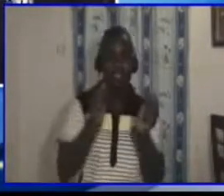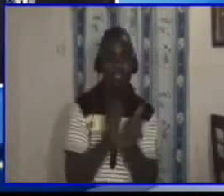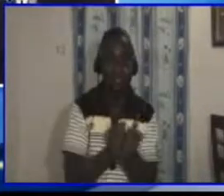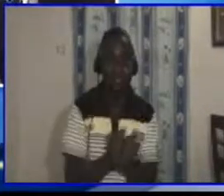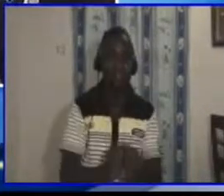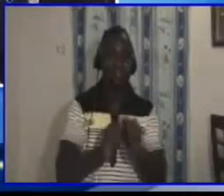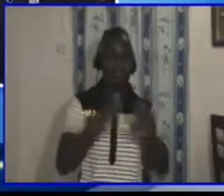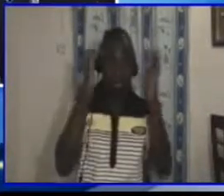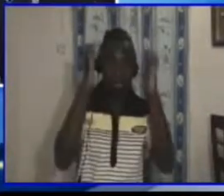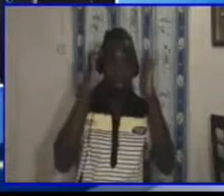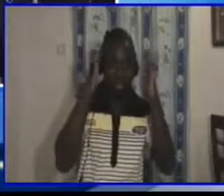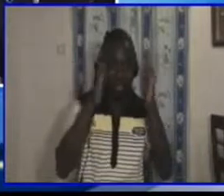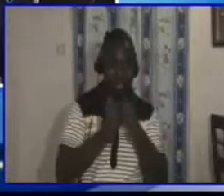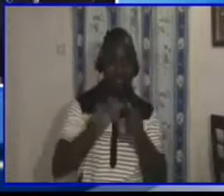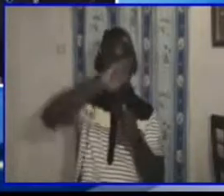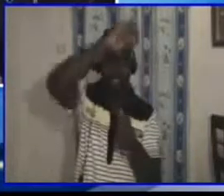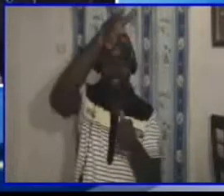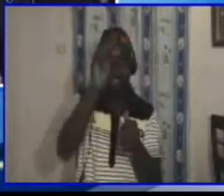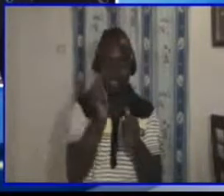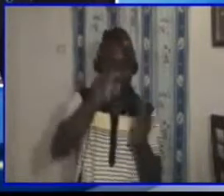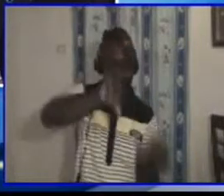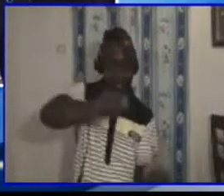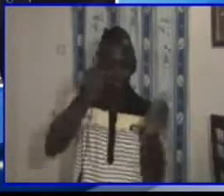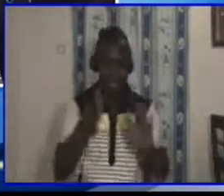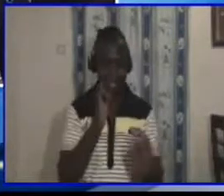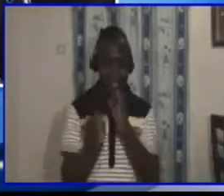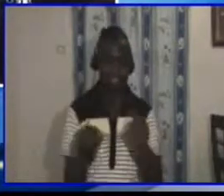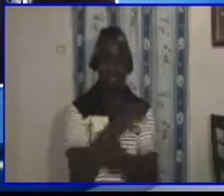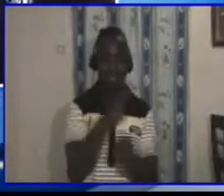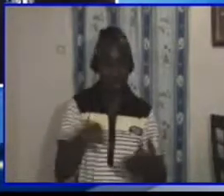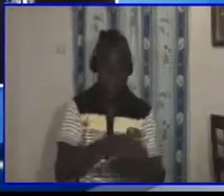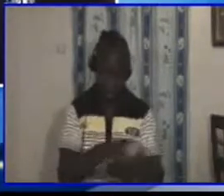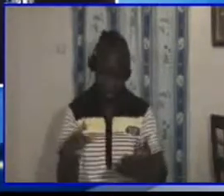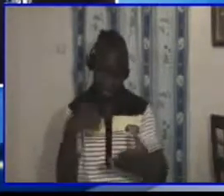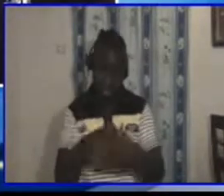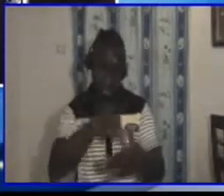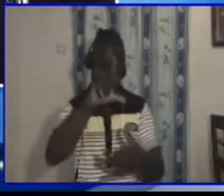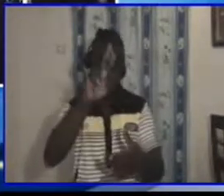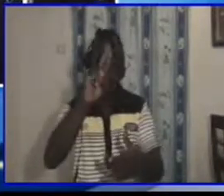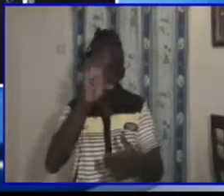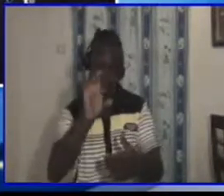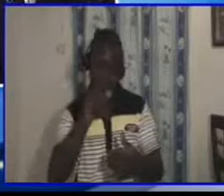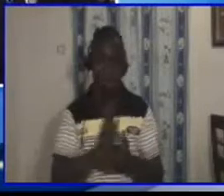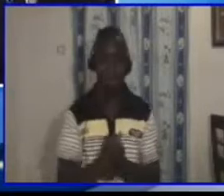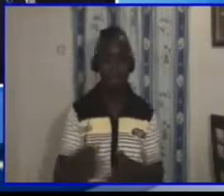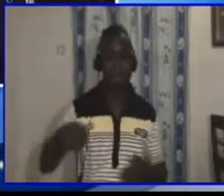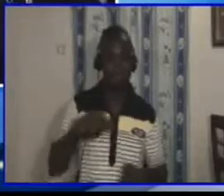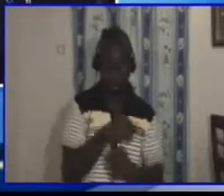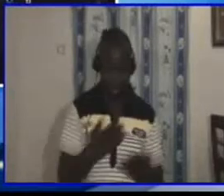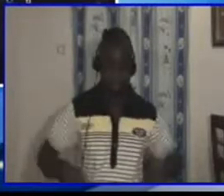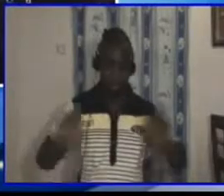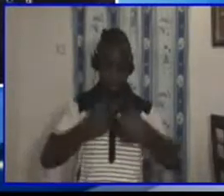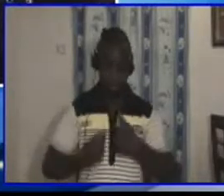marco inizia con il ministero di giovanni battista e se leggete